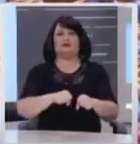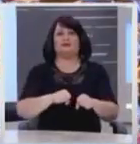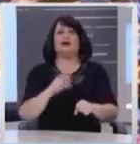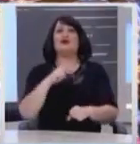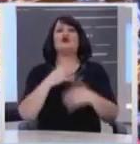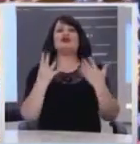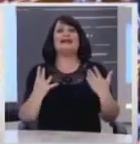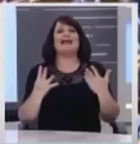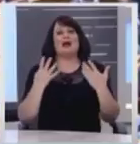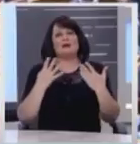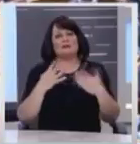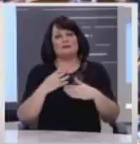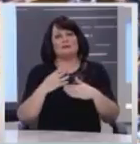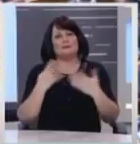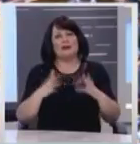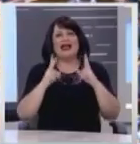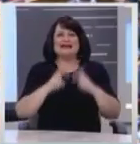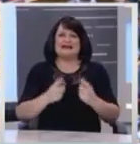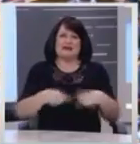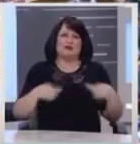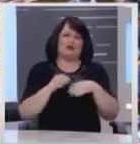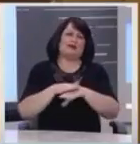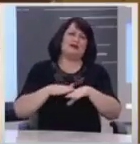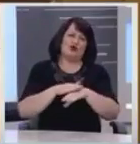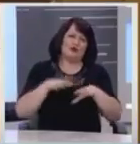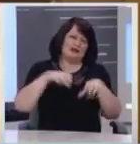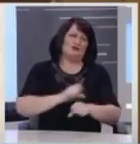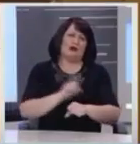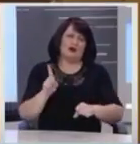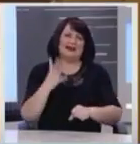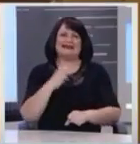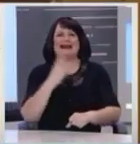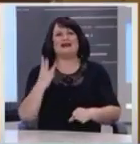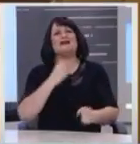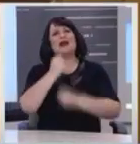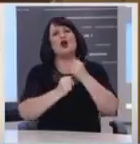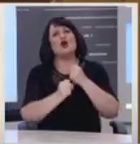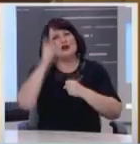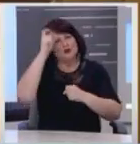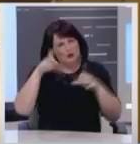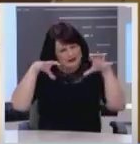29 χρόνια μετά την Εξεταστική Επιτροπή και 43 χρόνια μετά την εισβολή,